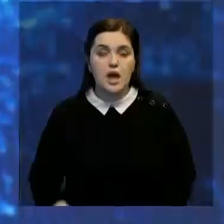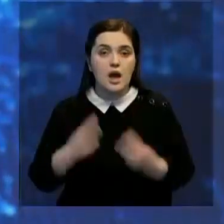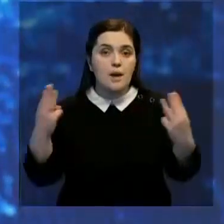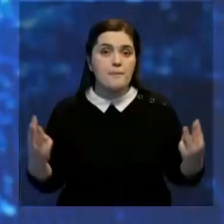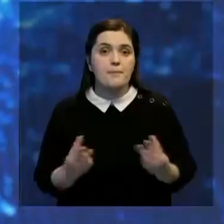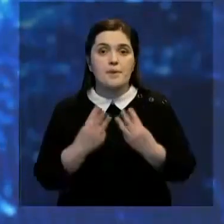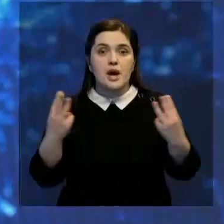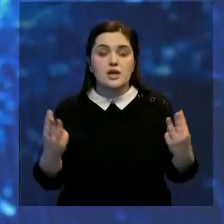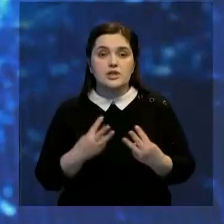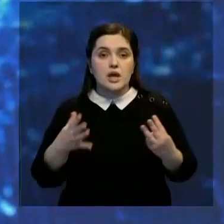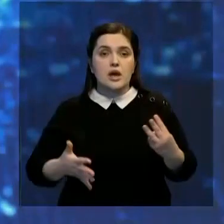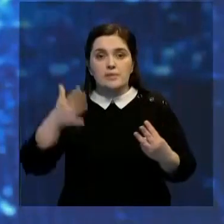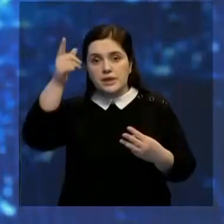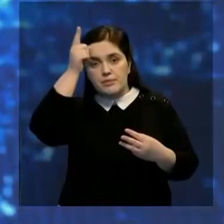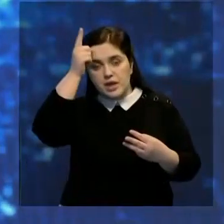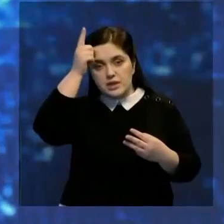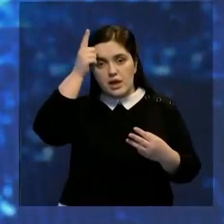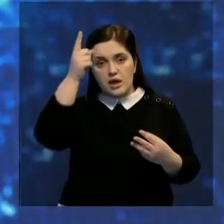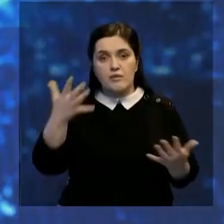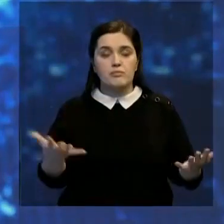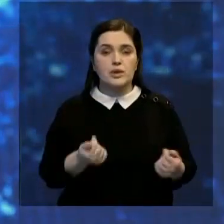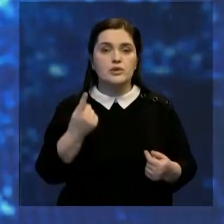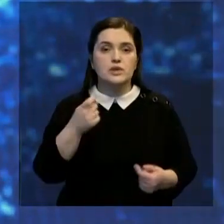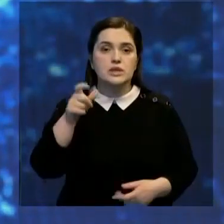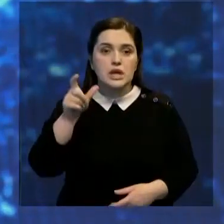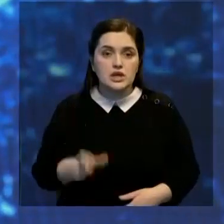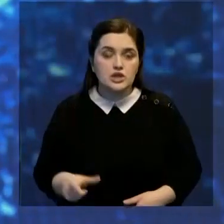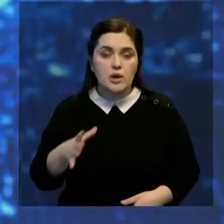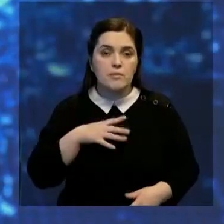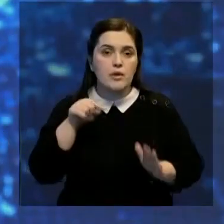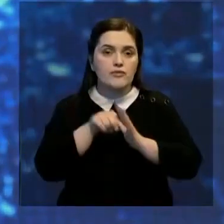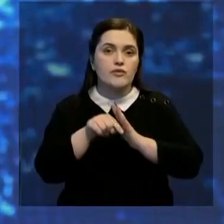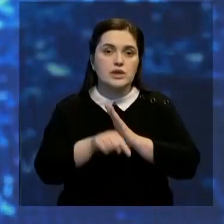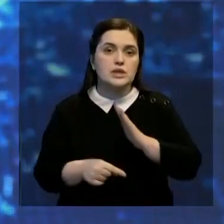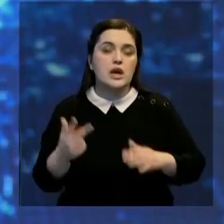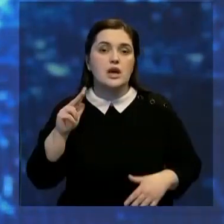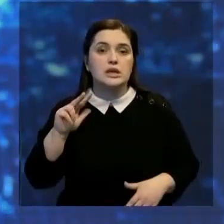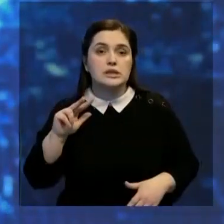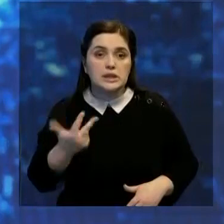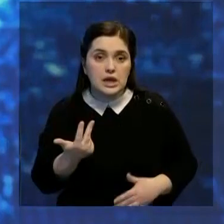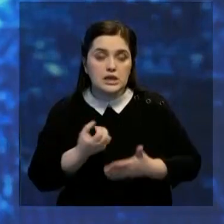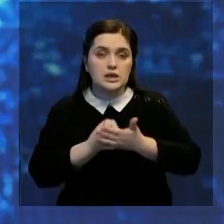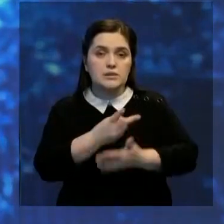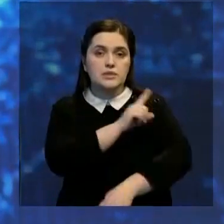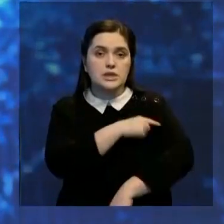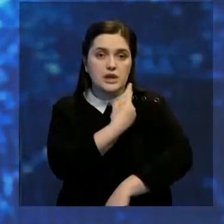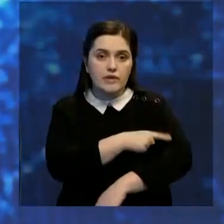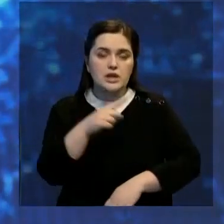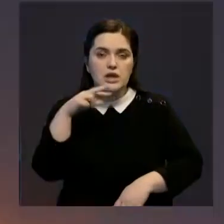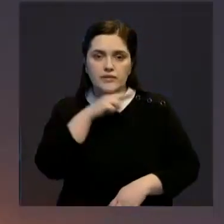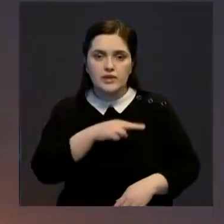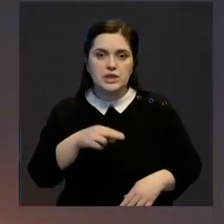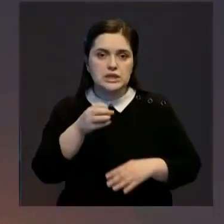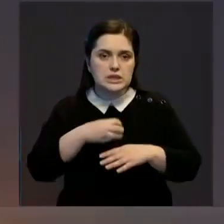Пожар охватил многоквартирный комплекс в Германии. Спасатели эвакуировали больше 100 человек, находившихся в здании. Троих госпитализировали,